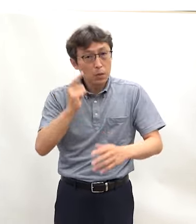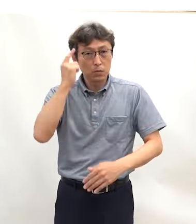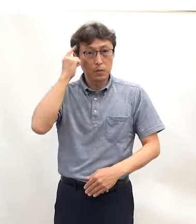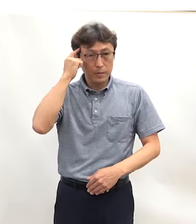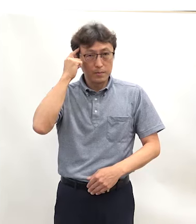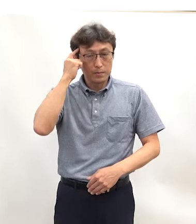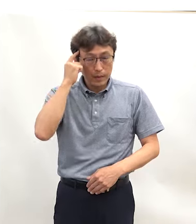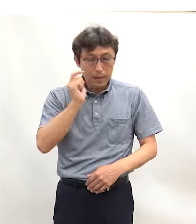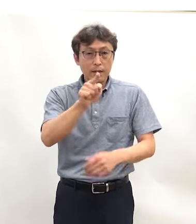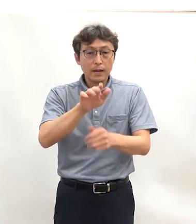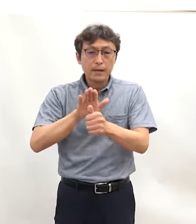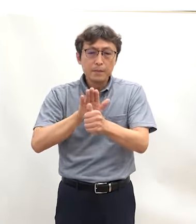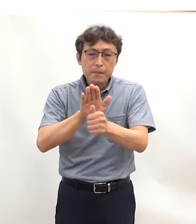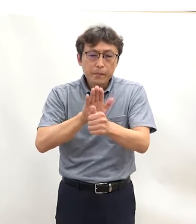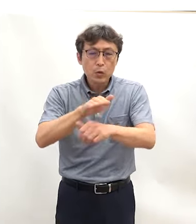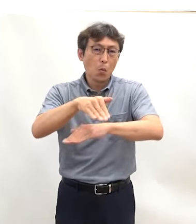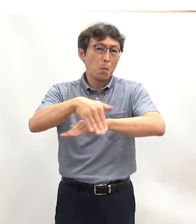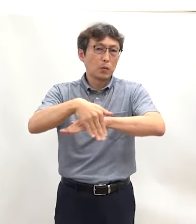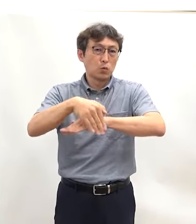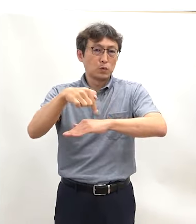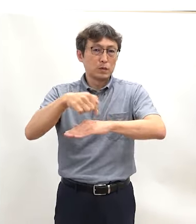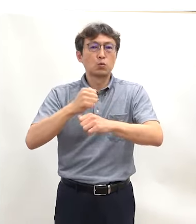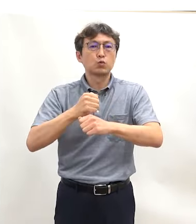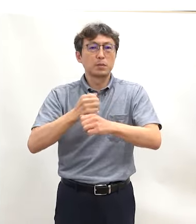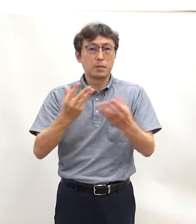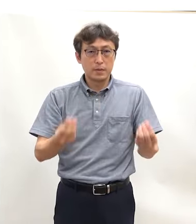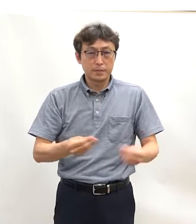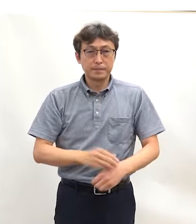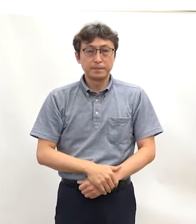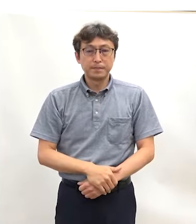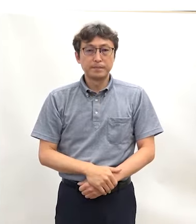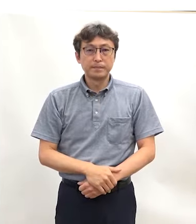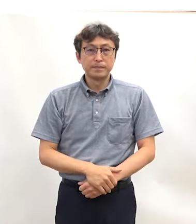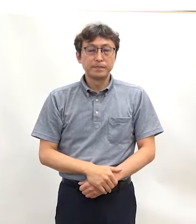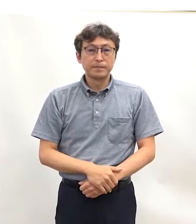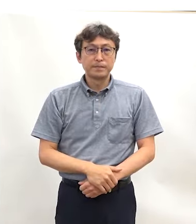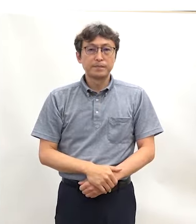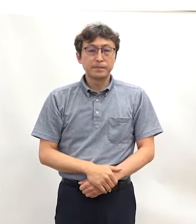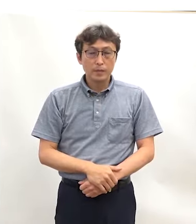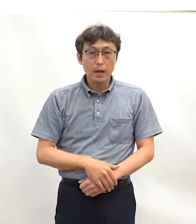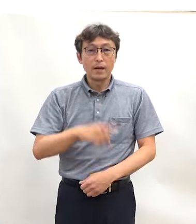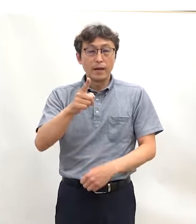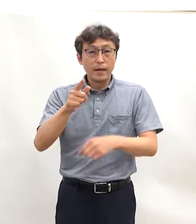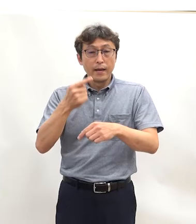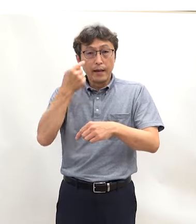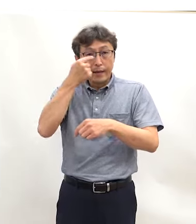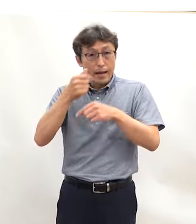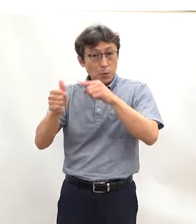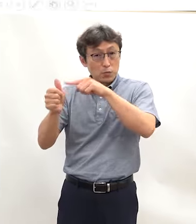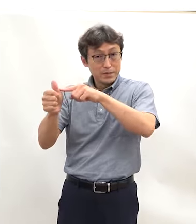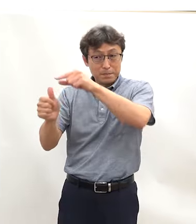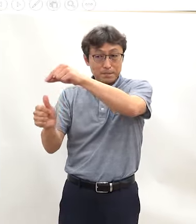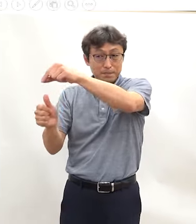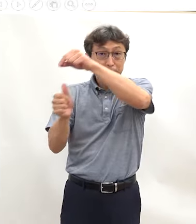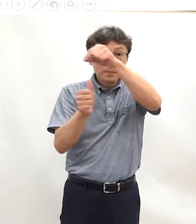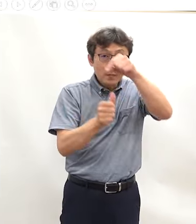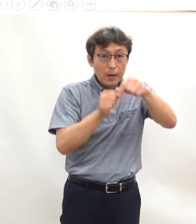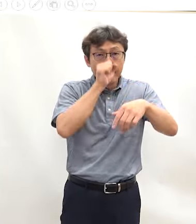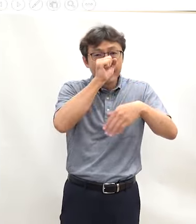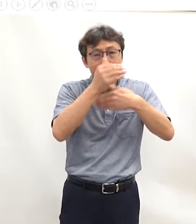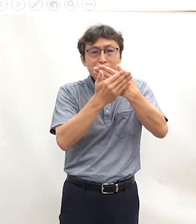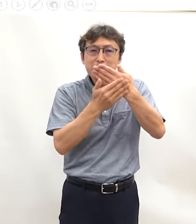ています。で、外国人材の活用のメリットは何かといえばですね、こ